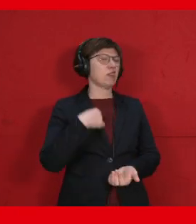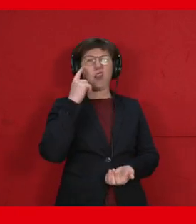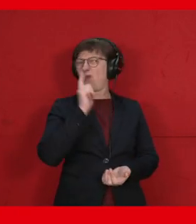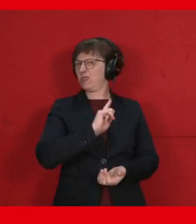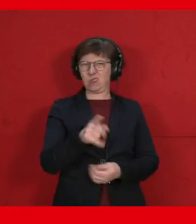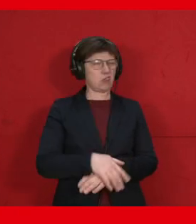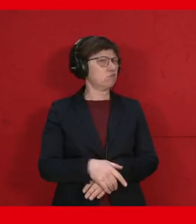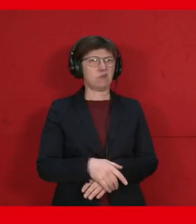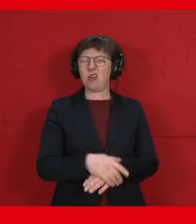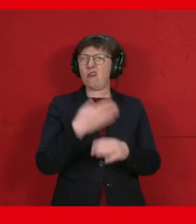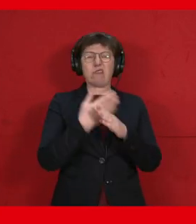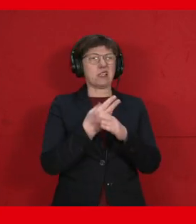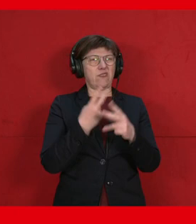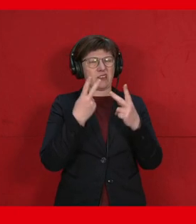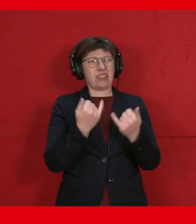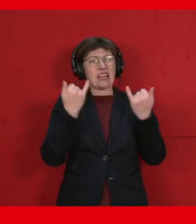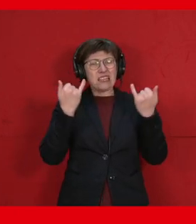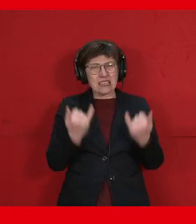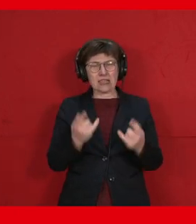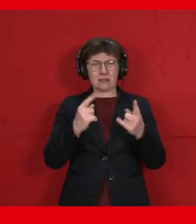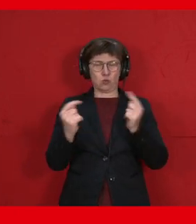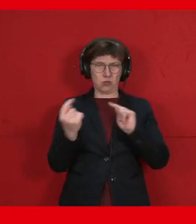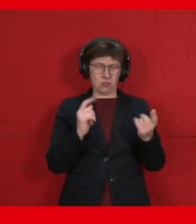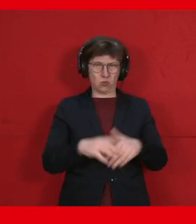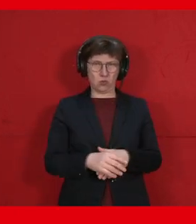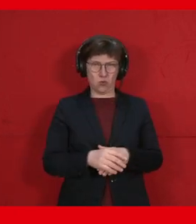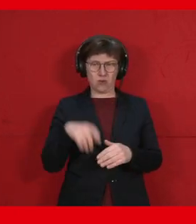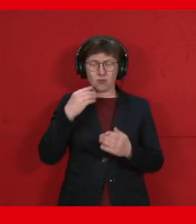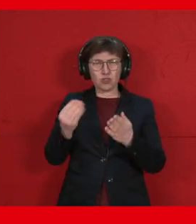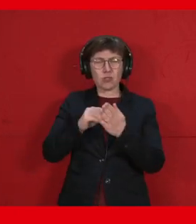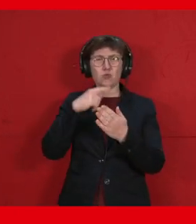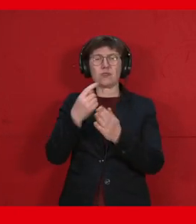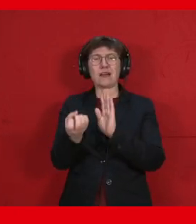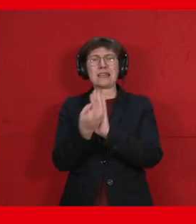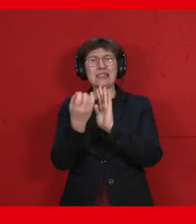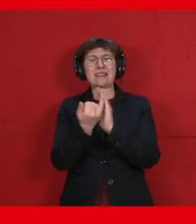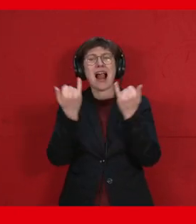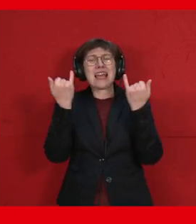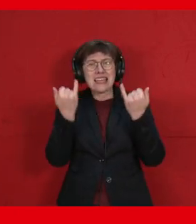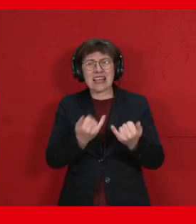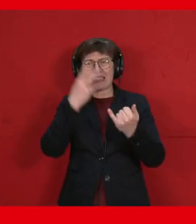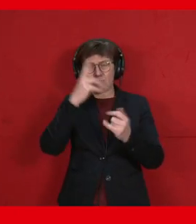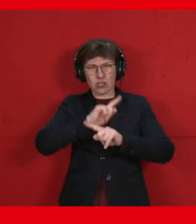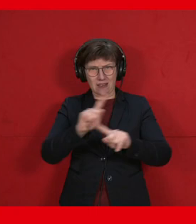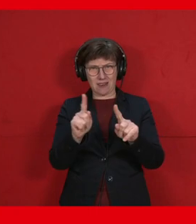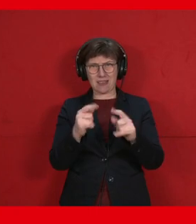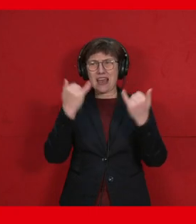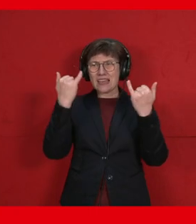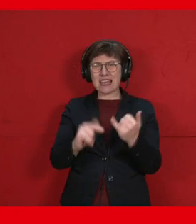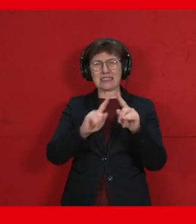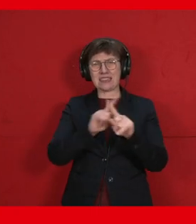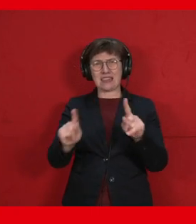ist es wichtig, dass das jetzt auch genau diskutiert wird. Und ich will ergänzen, wenn die Signale jetzt nicht verstanden werden und wenn wir jetzt